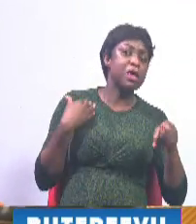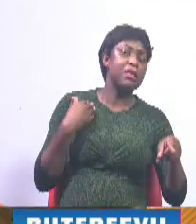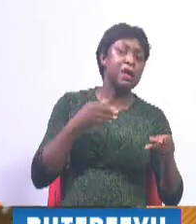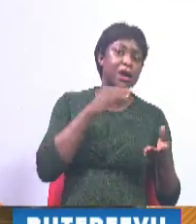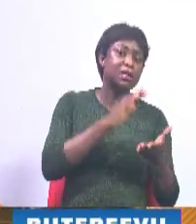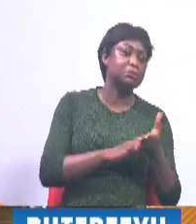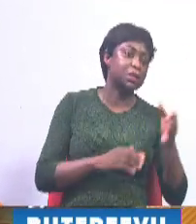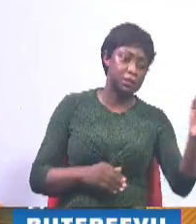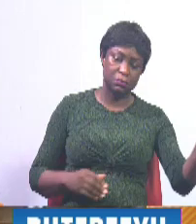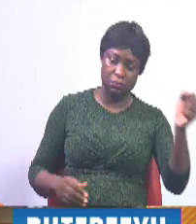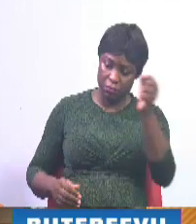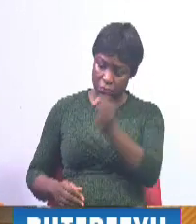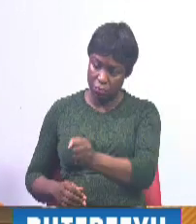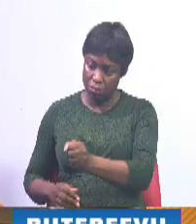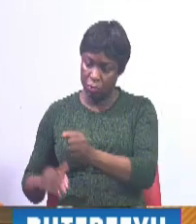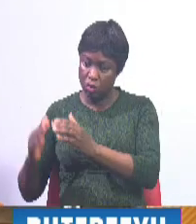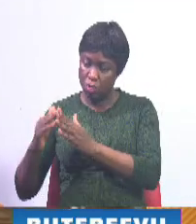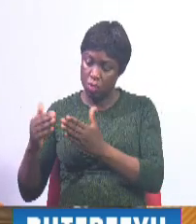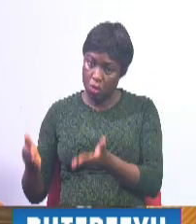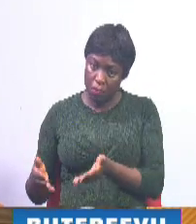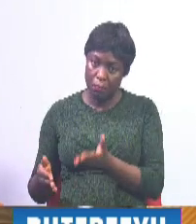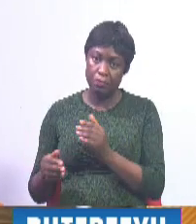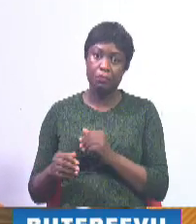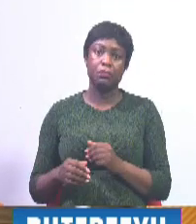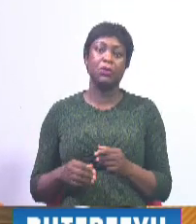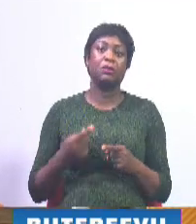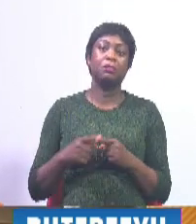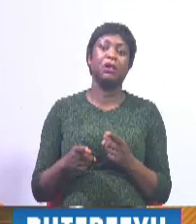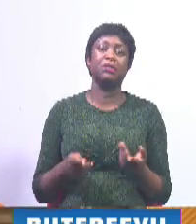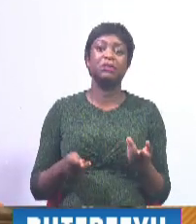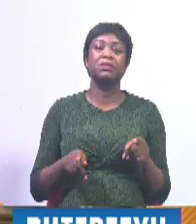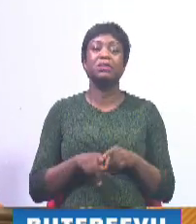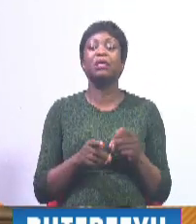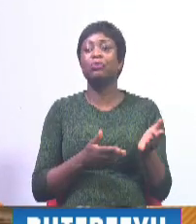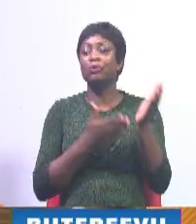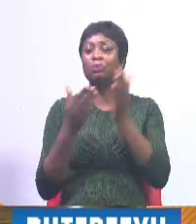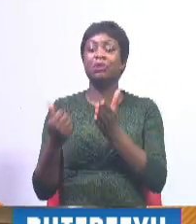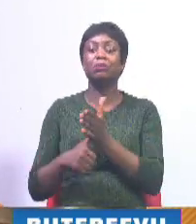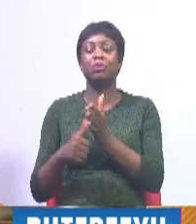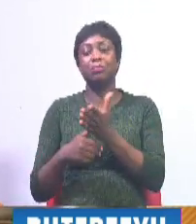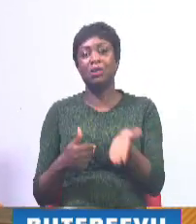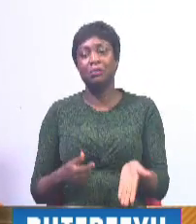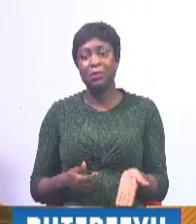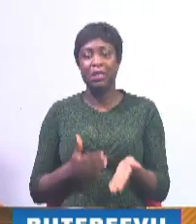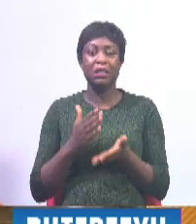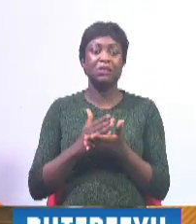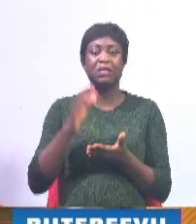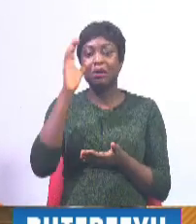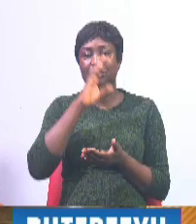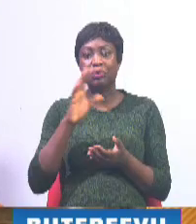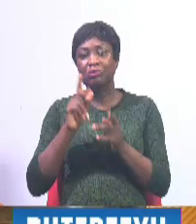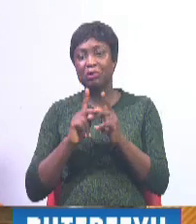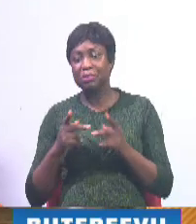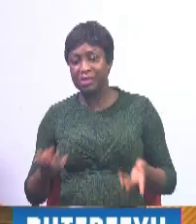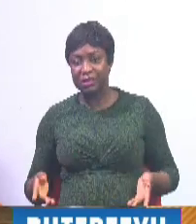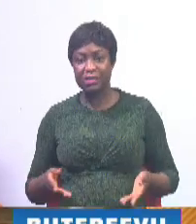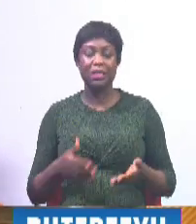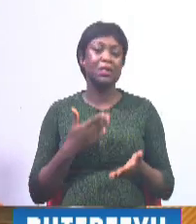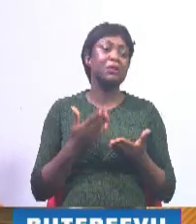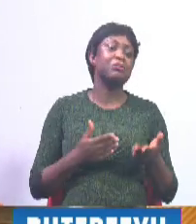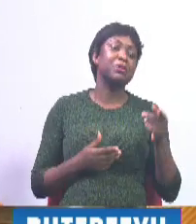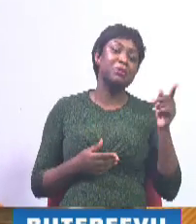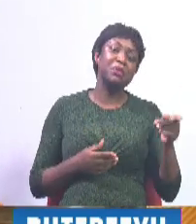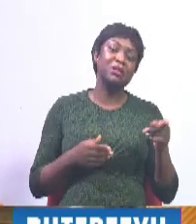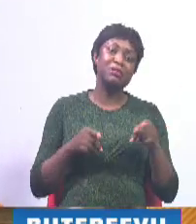nga gy'abeera mu maka naye ebizibu byakuleetera toyinza kubimanya abamu nabo banoonya mirembe ayinza okuba naye yakafiirwa mukyala